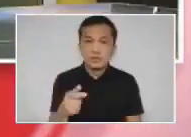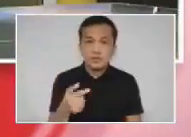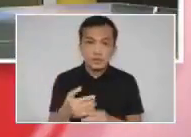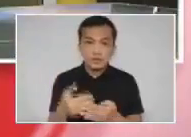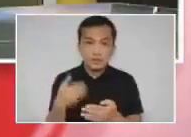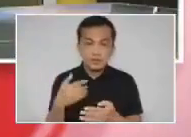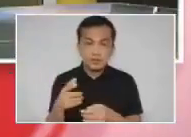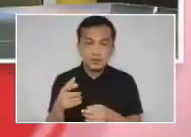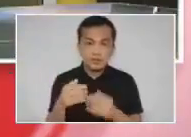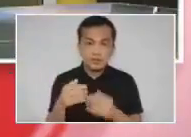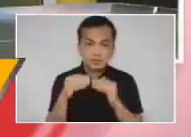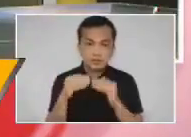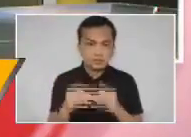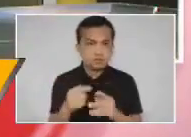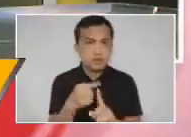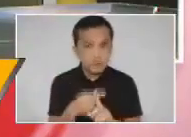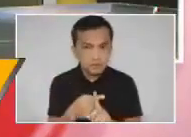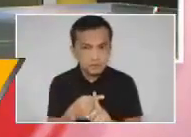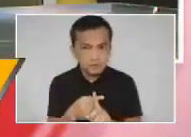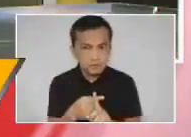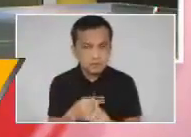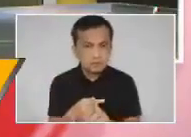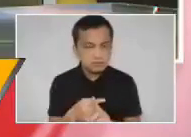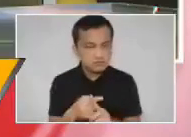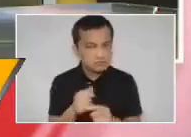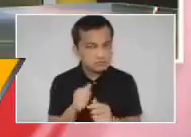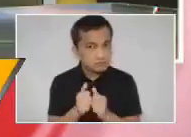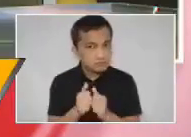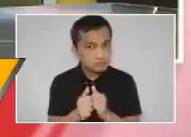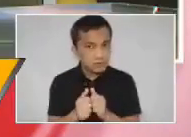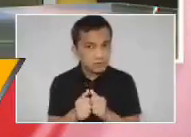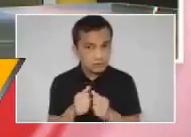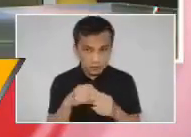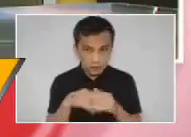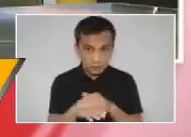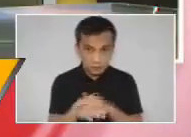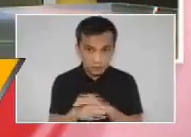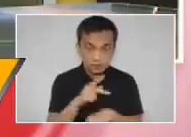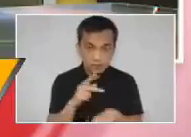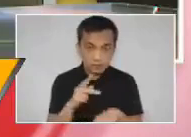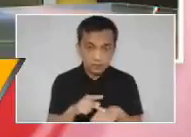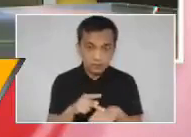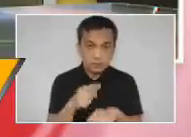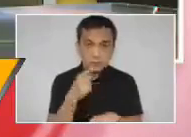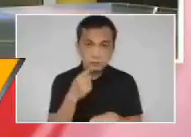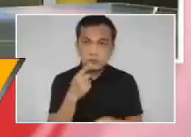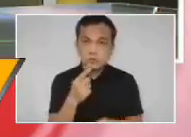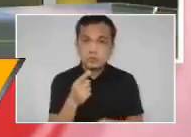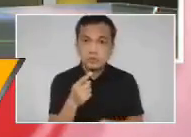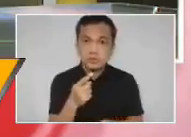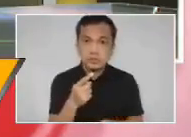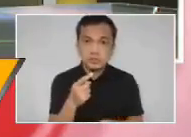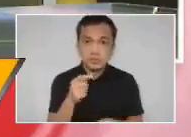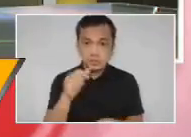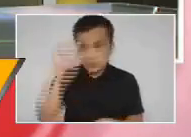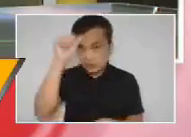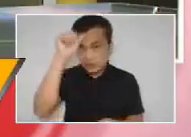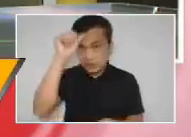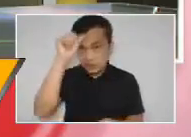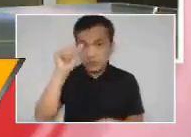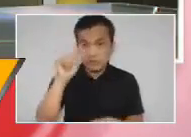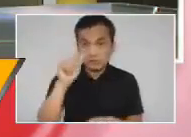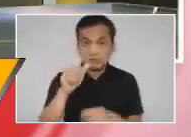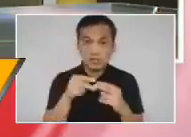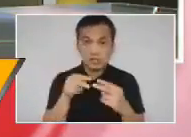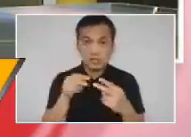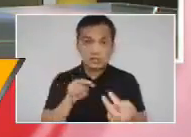Oro po. Good morning. Good morning, Gani. Sinasabi po, Doc, na double mutant itong Indian variant. Ano po ba ang